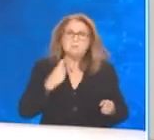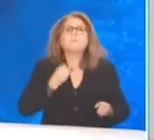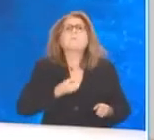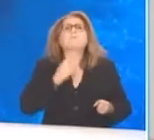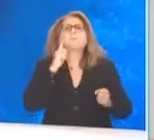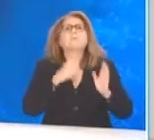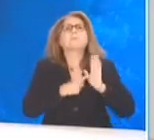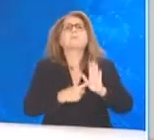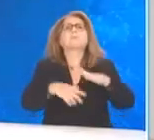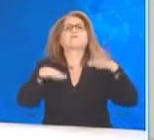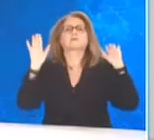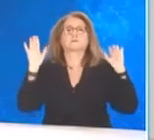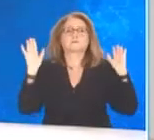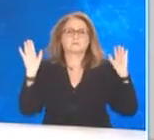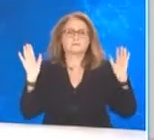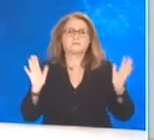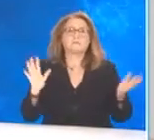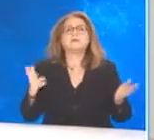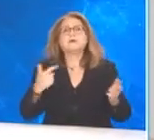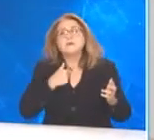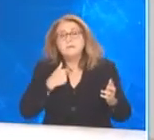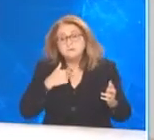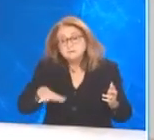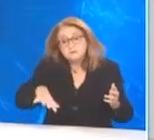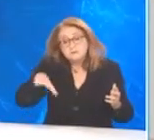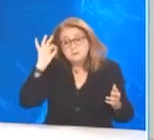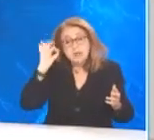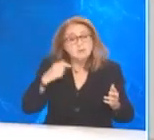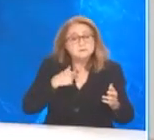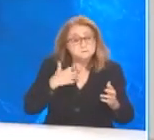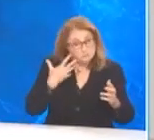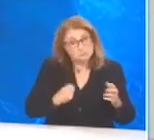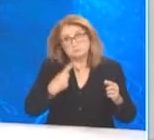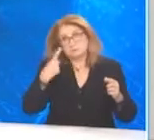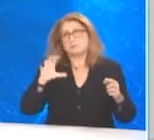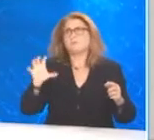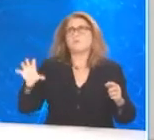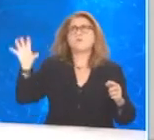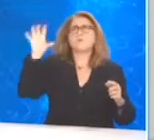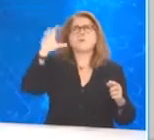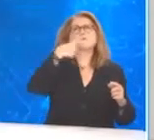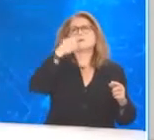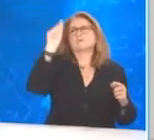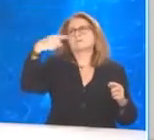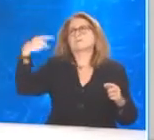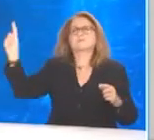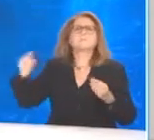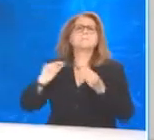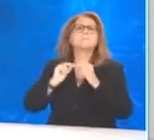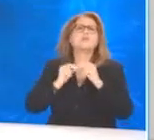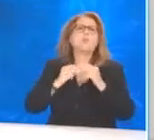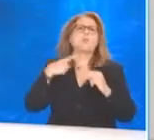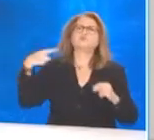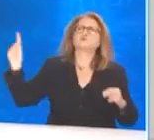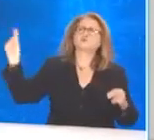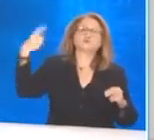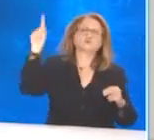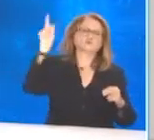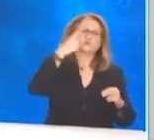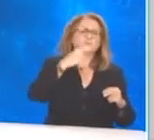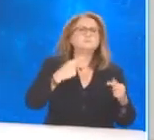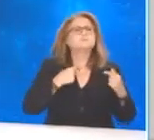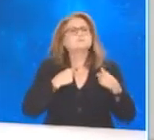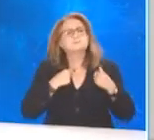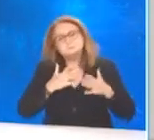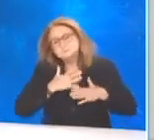μοντέλα διαφέρουν και εμείς αυτό που έχουμε επιλέξει ως απάντηση σε αυτά τα χαρτογράφητα νερά, ουσιαστικά τι είναι, σε συνεργασία με τα κομή μας